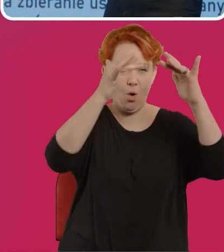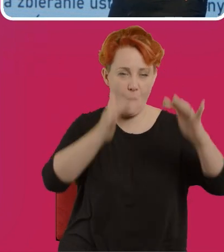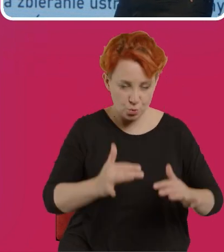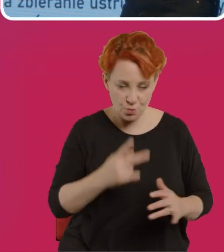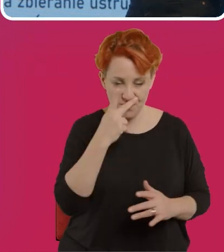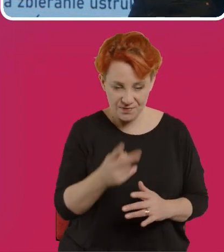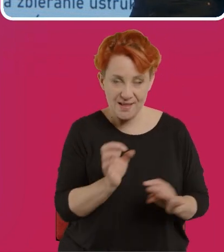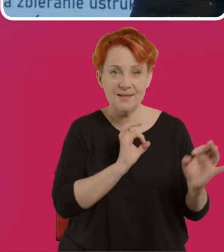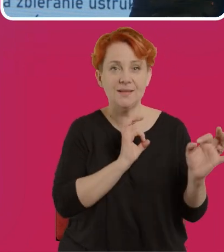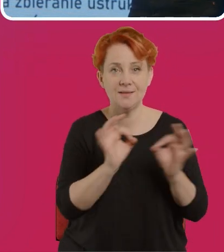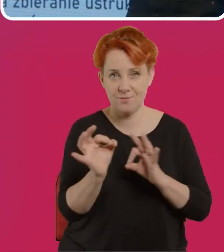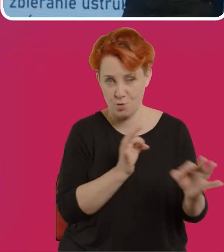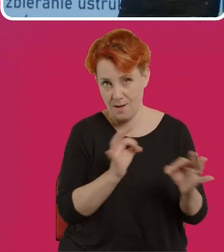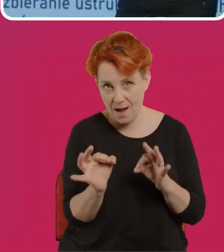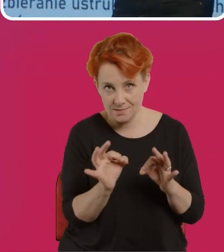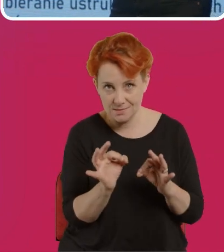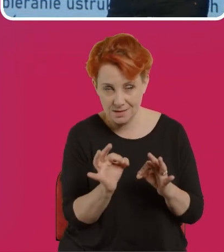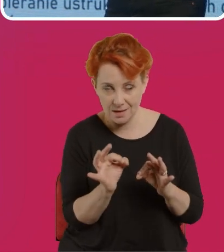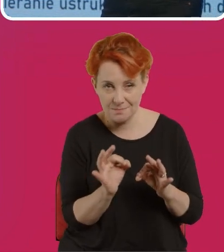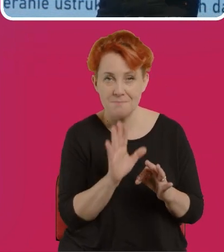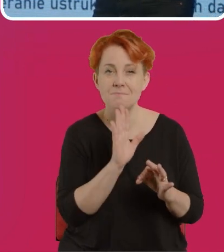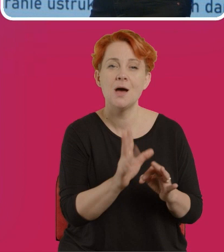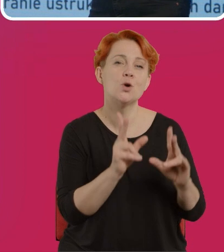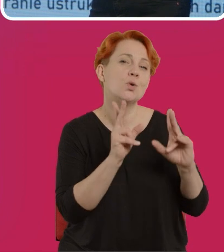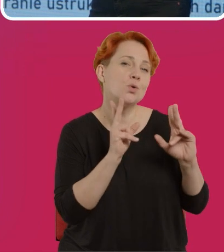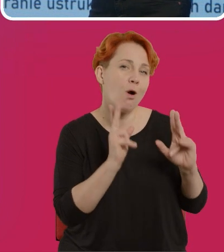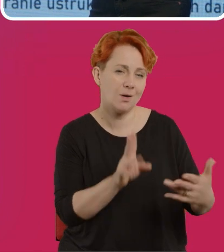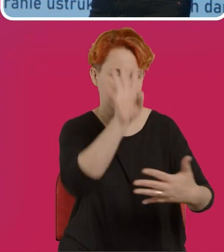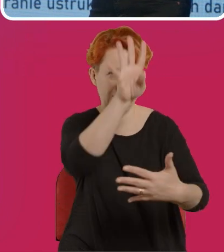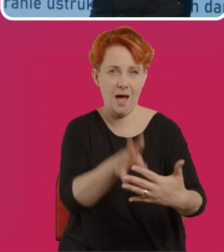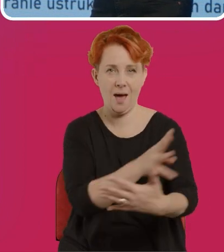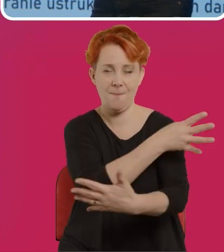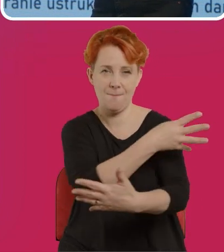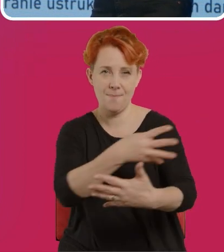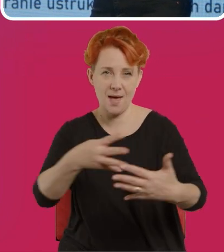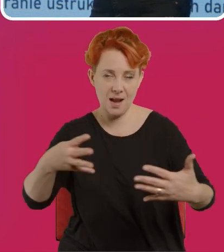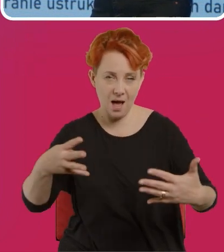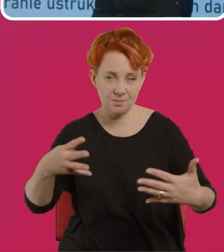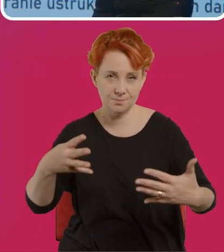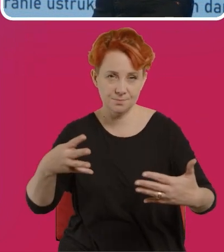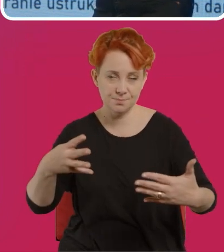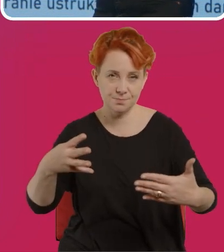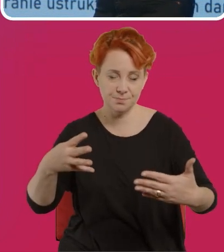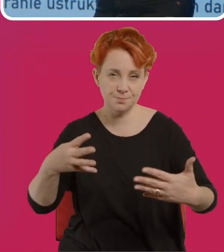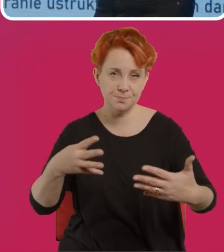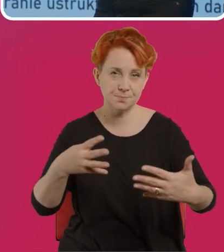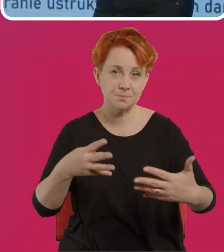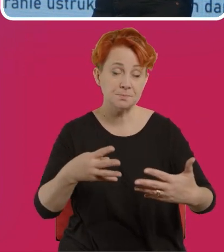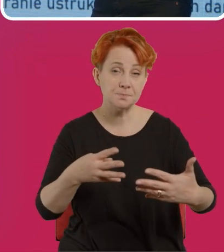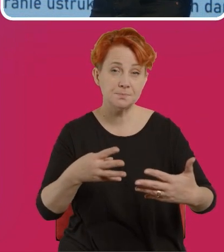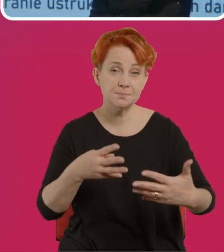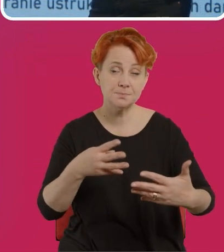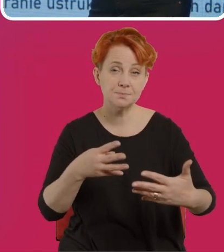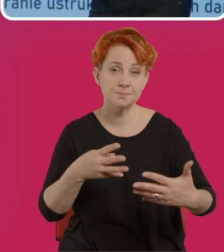postaci zorganizowanej z Excela, tabeli, jak JSON, jak potrzebujemy.